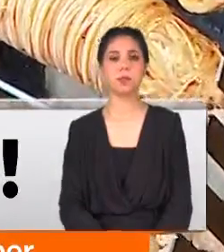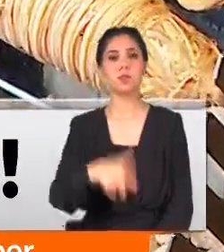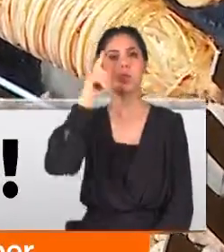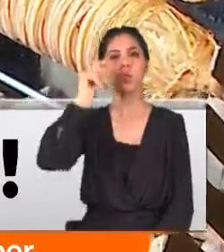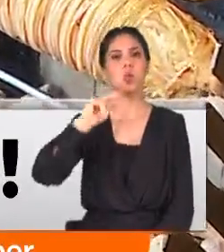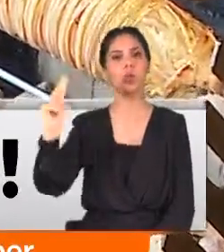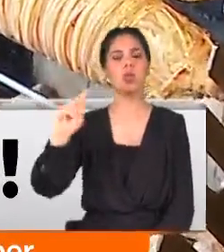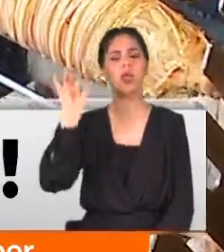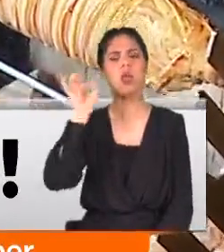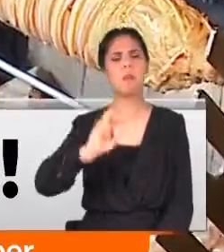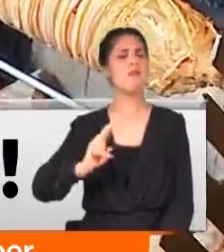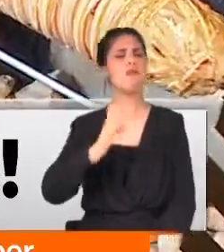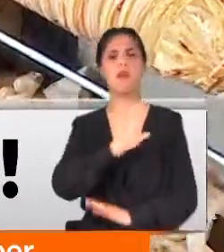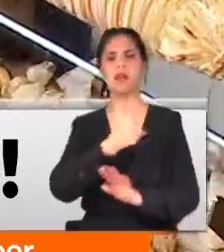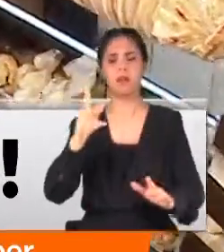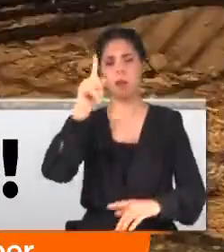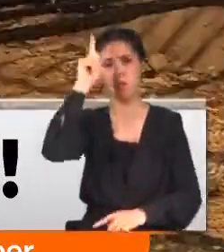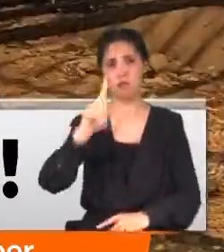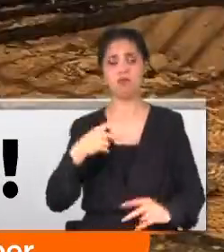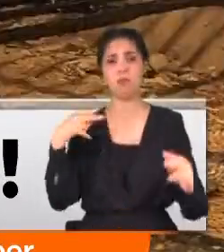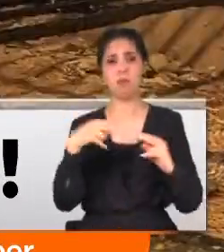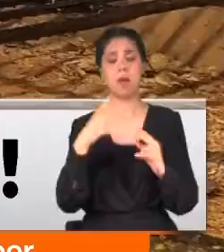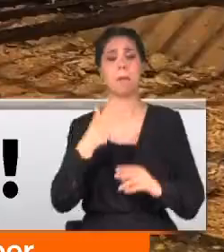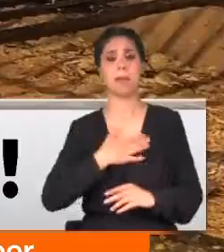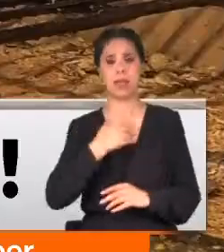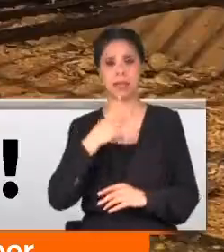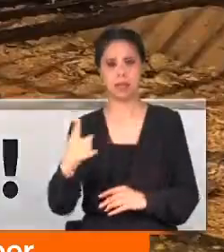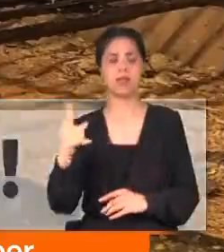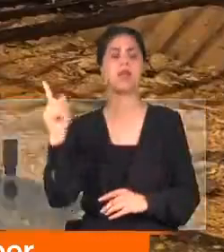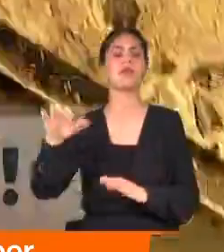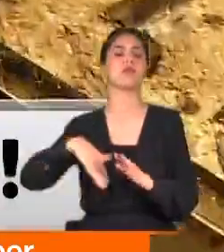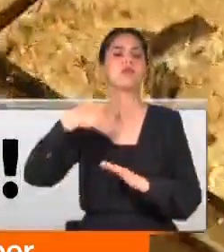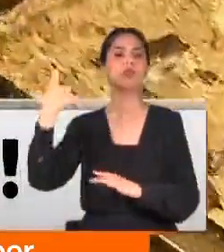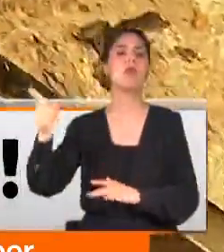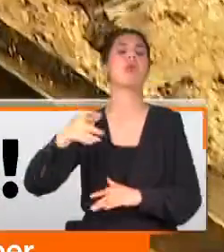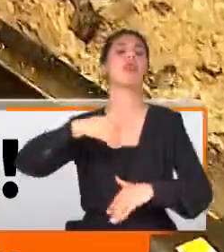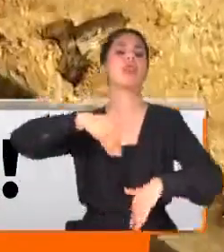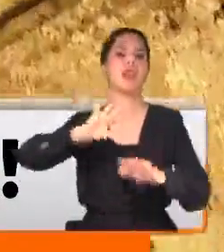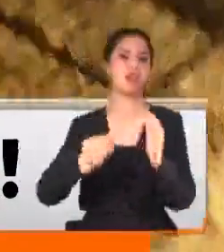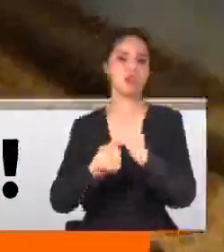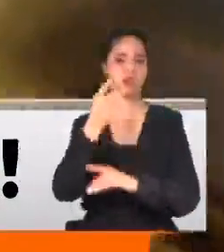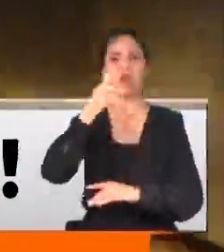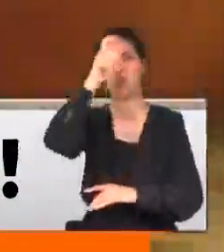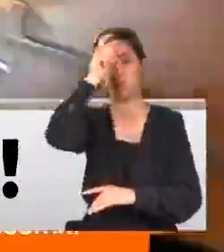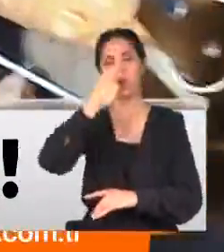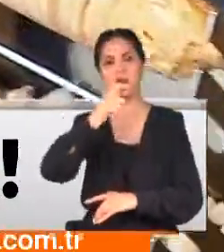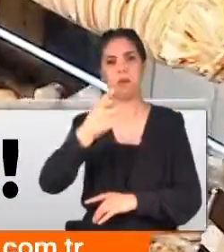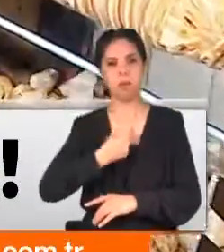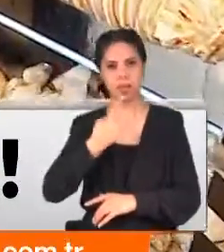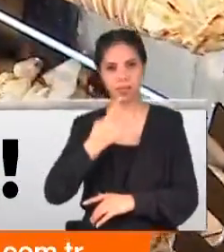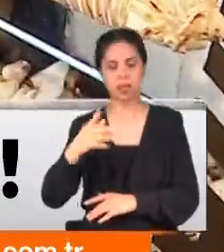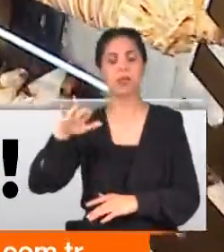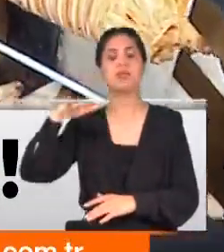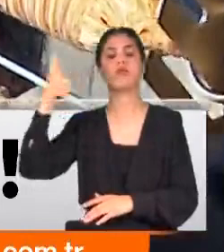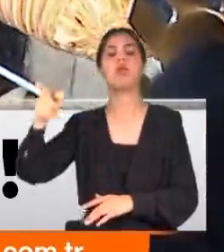Yunanlılar bir türlü vazgeçmiyor. Önce baklava bizim dediler ama onların olmadığı ortaya çıktı. Sonra Türk kahvesi bizim dediler, onların olmadığı ortaya çıktı. Yoğurt